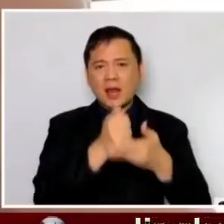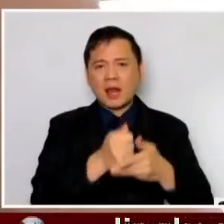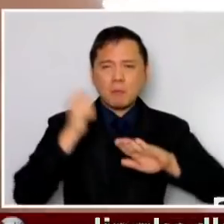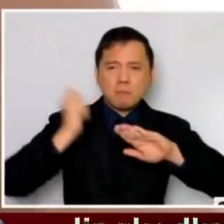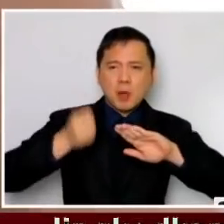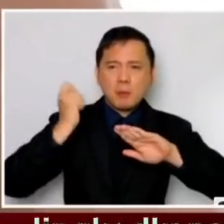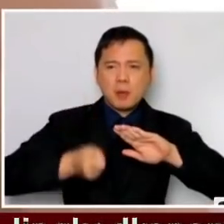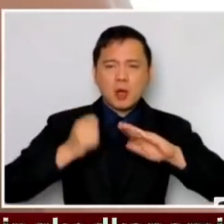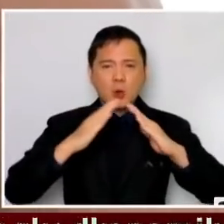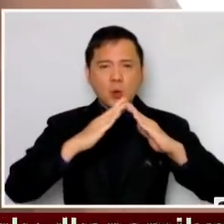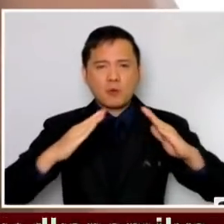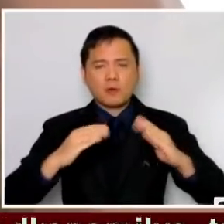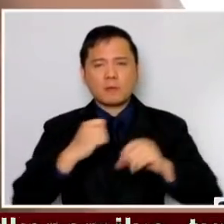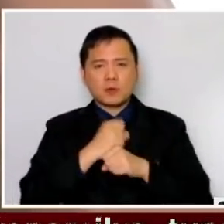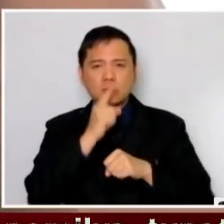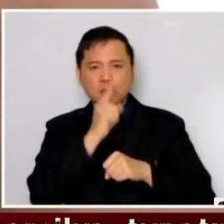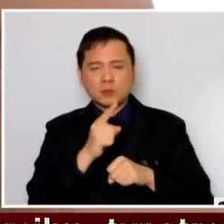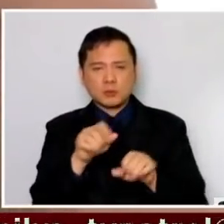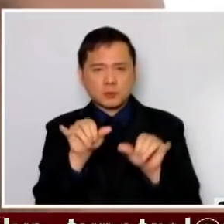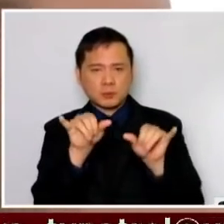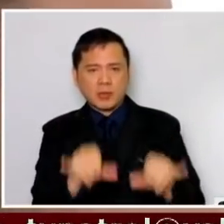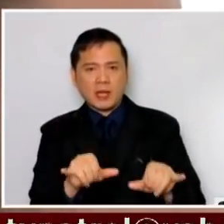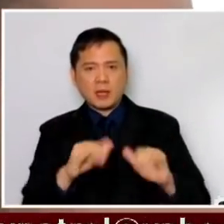paghahanda sa kalamidad na padating.